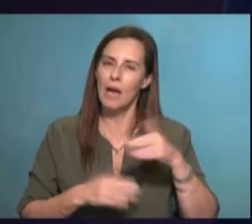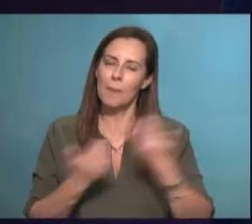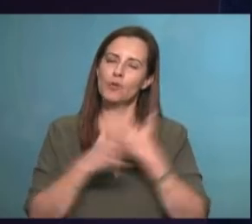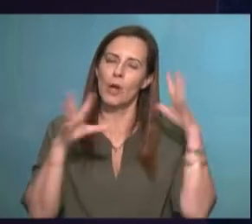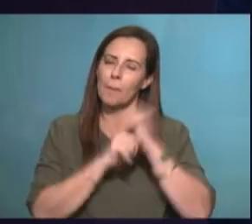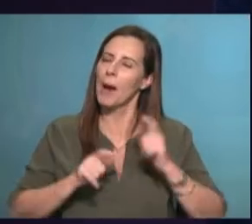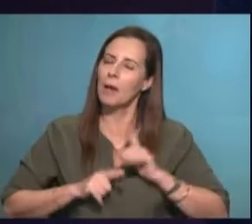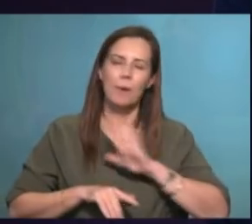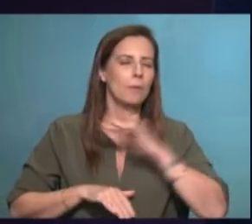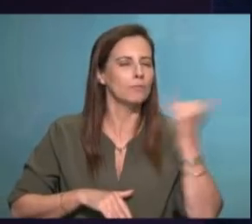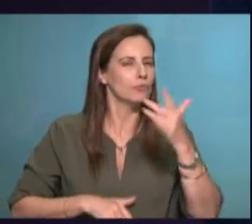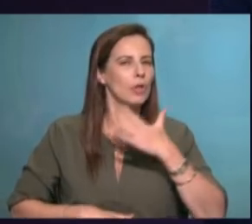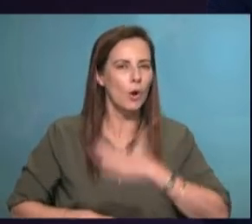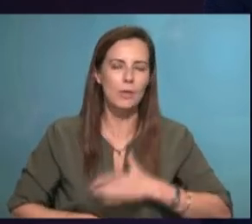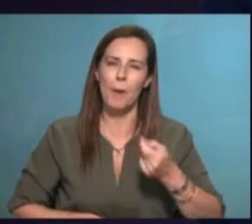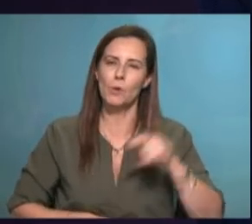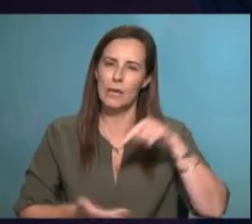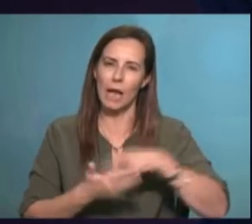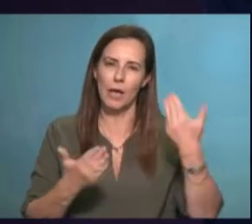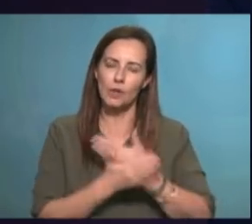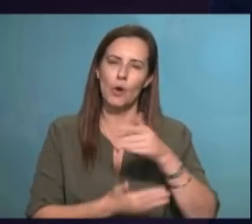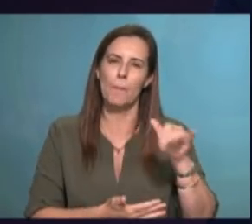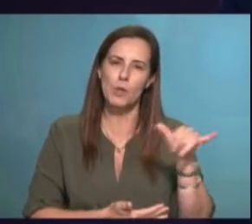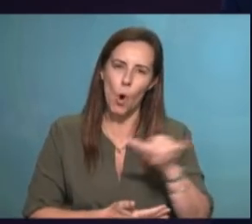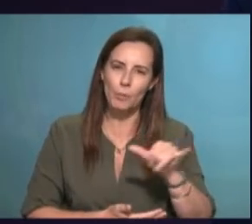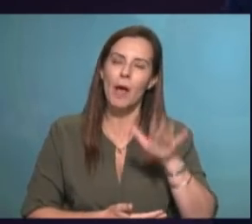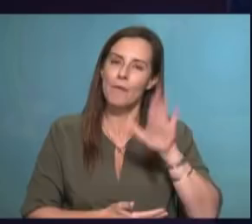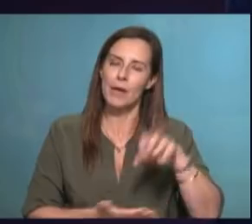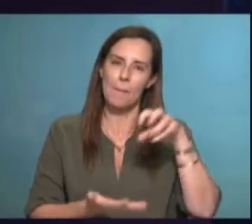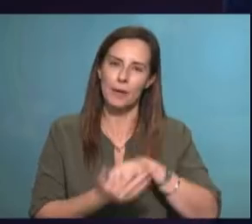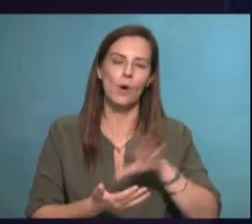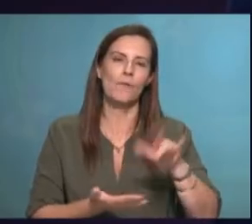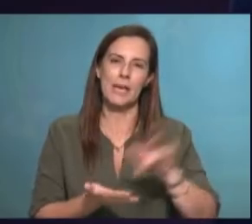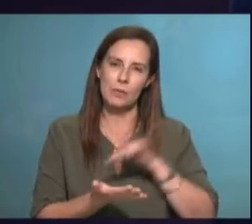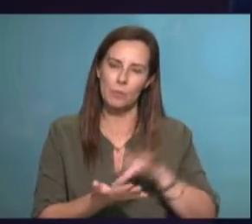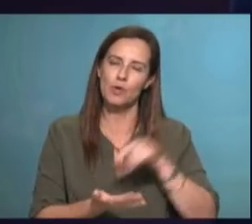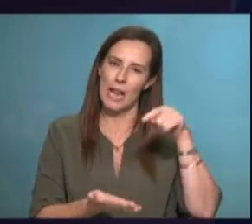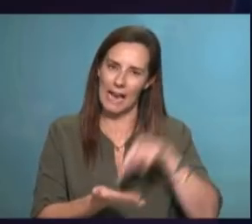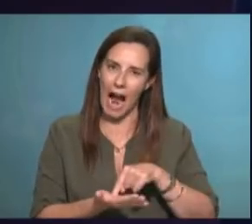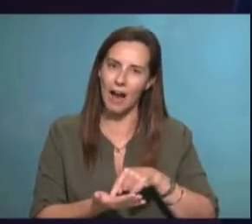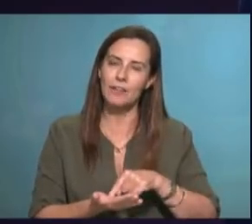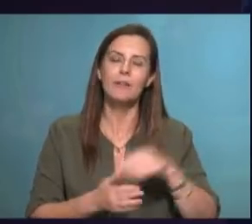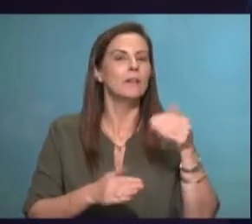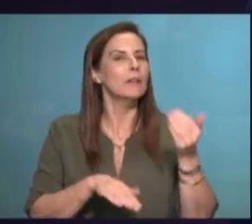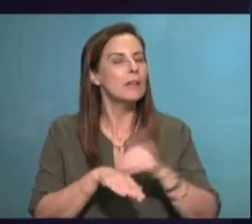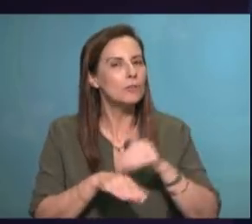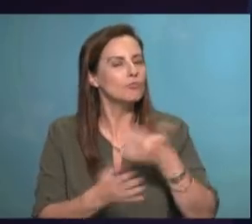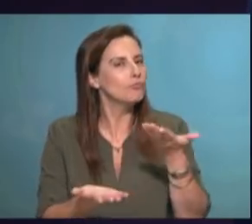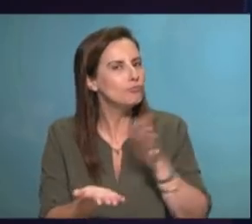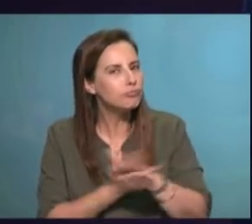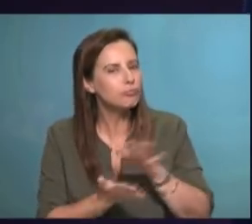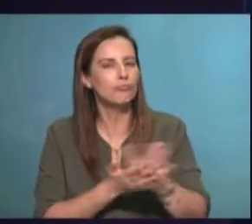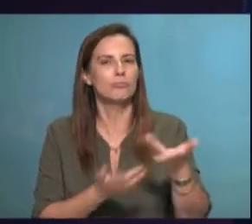לכם בכל זמן שתרצו בערוץ של כאן חדשות ביוטיוב, וגם באתר וביישומון של כאן, לעדכונים שוטפים,